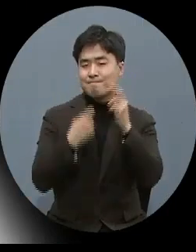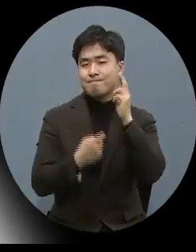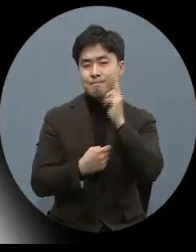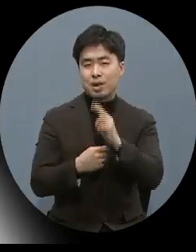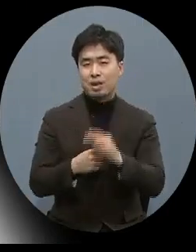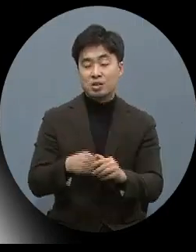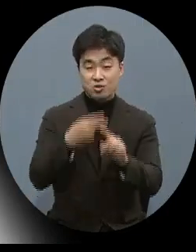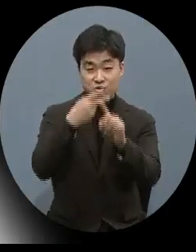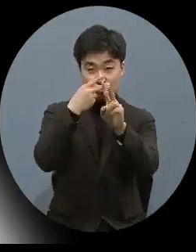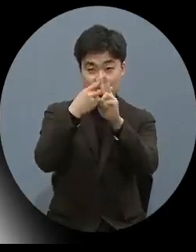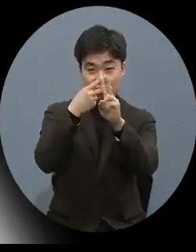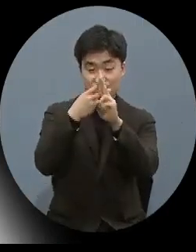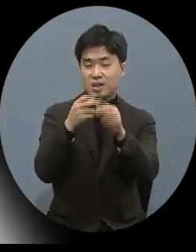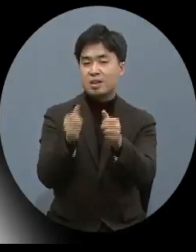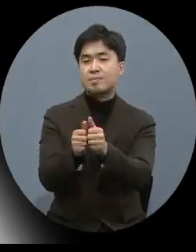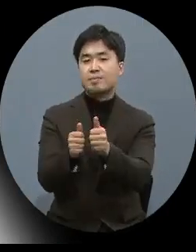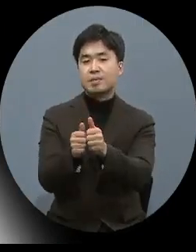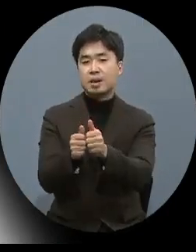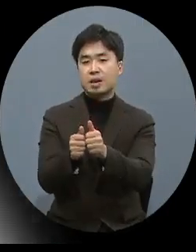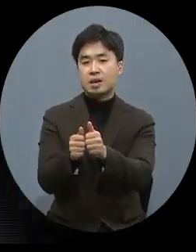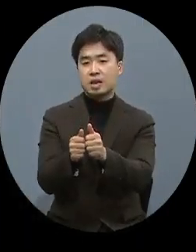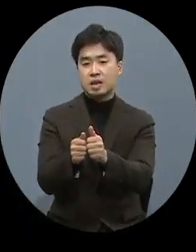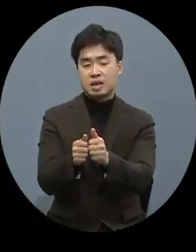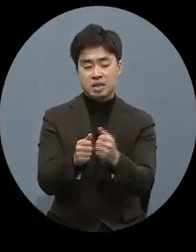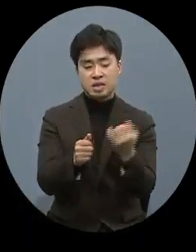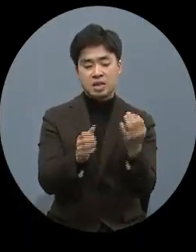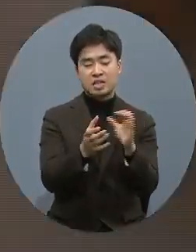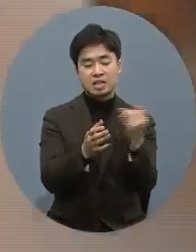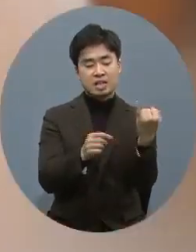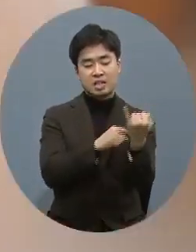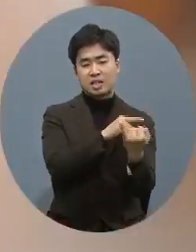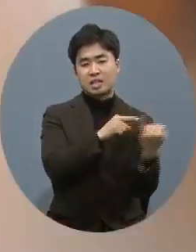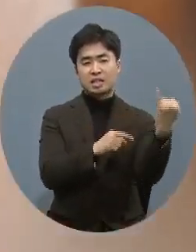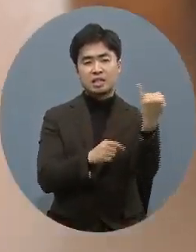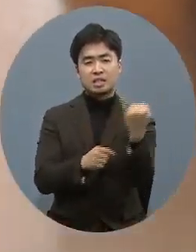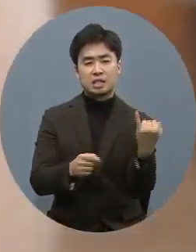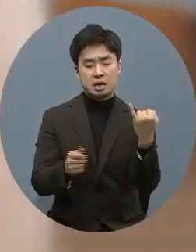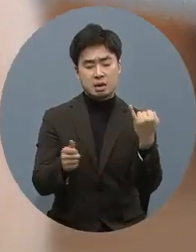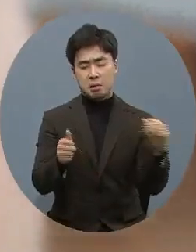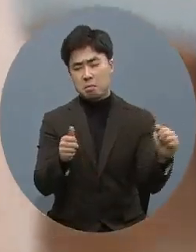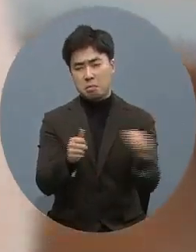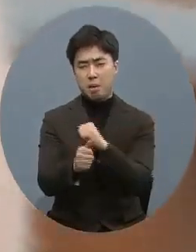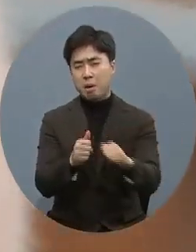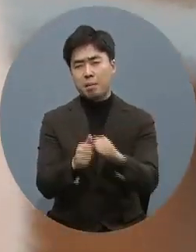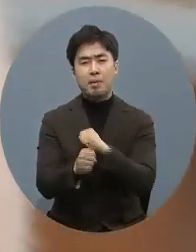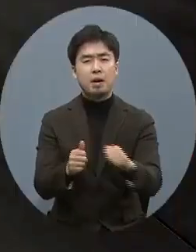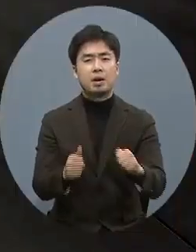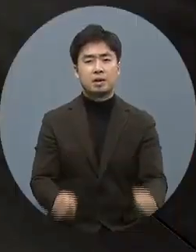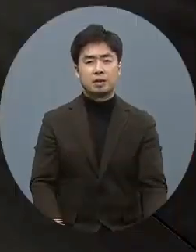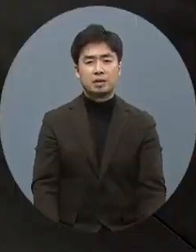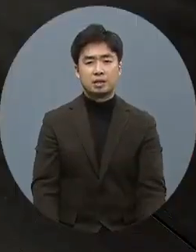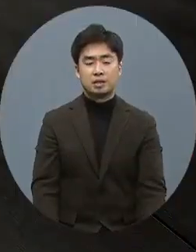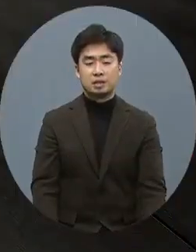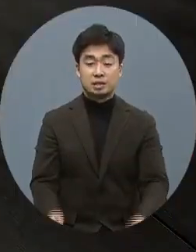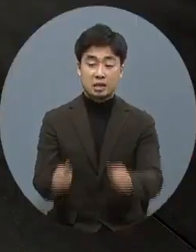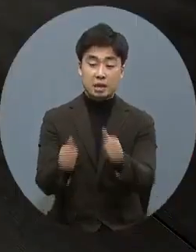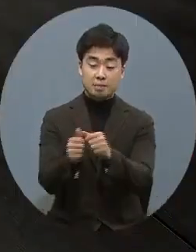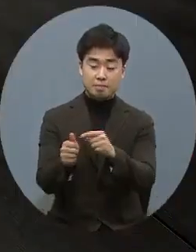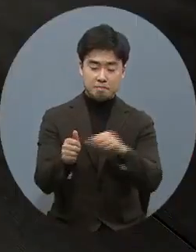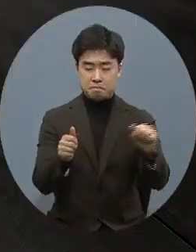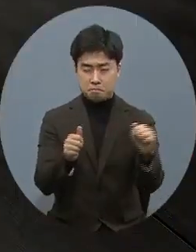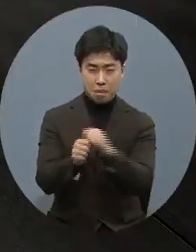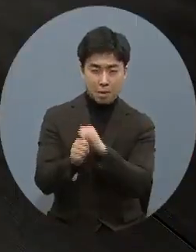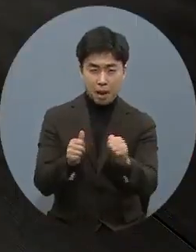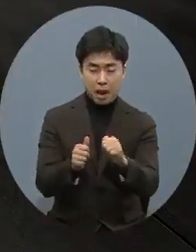중학교 2학년 남학생이 또의 여중생들게 무자비하게 폭행을 당한 겁니다 남학생을 마구